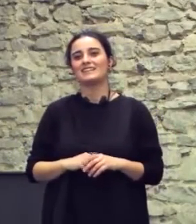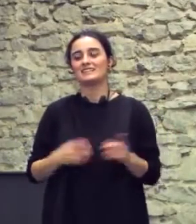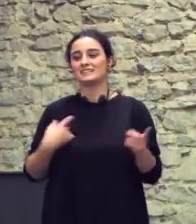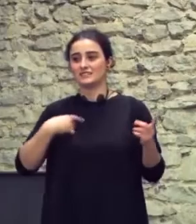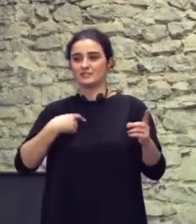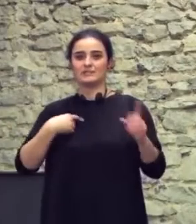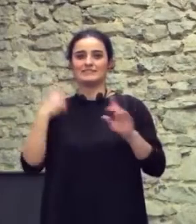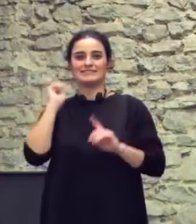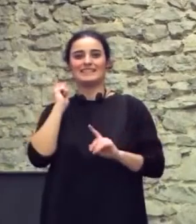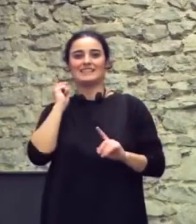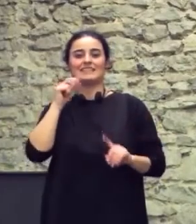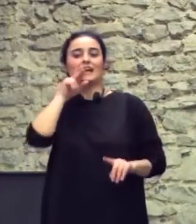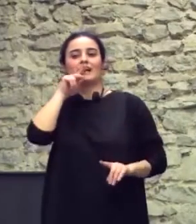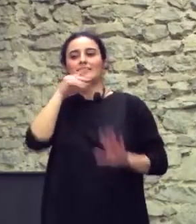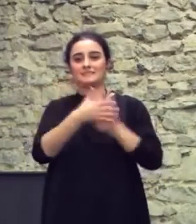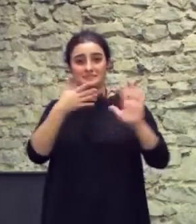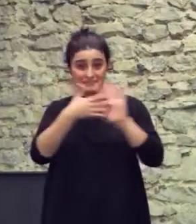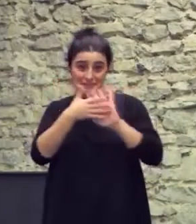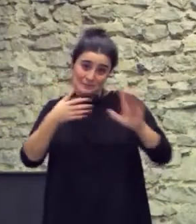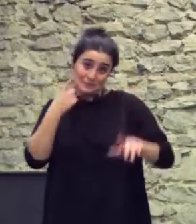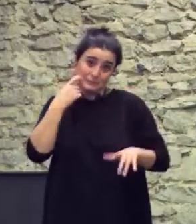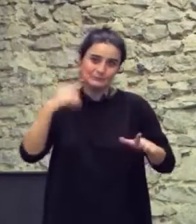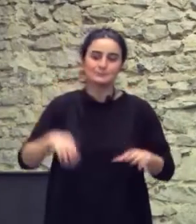Ohitura badaukat azkar hitz egiteko eta...